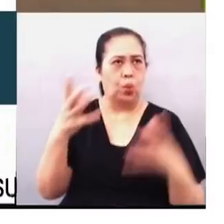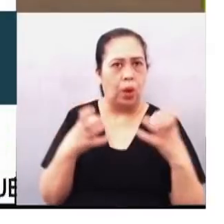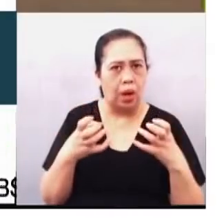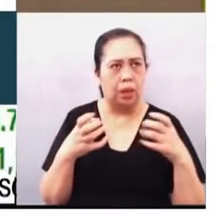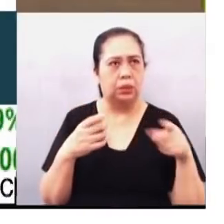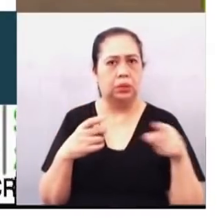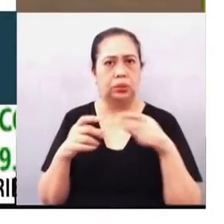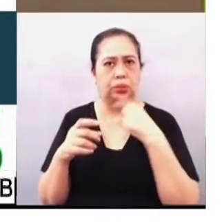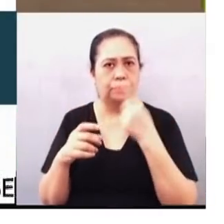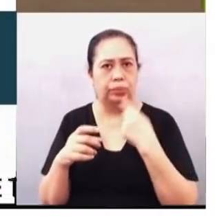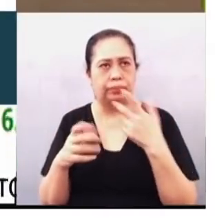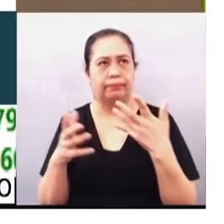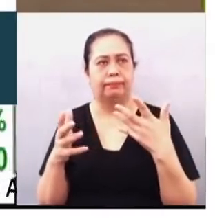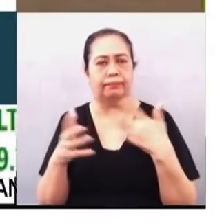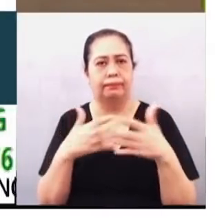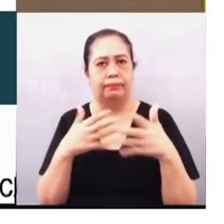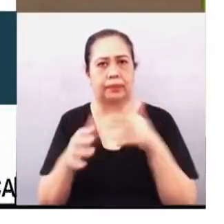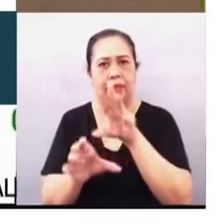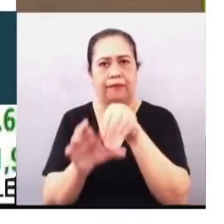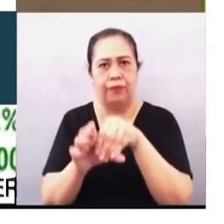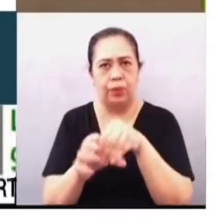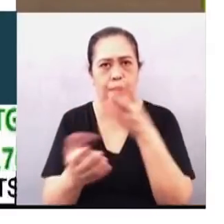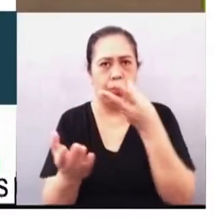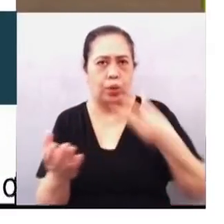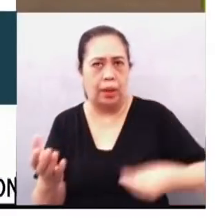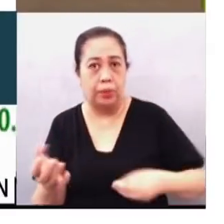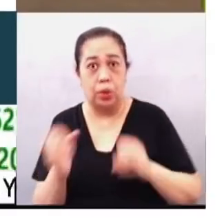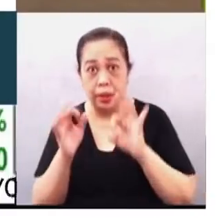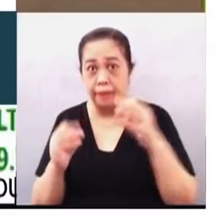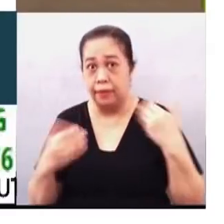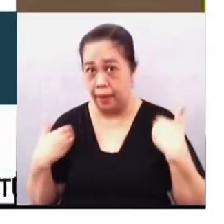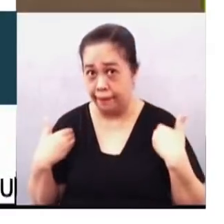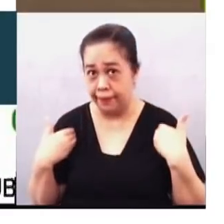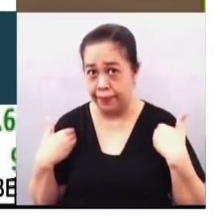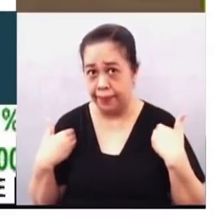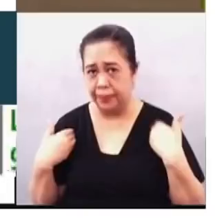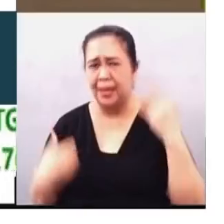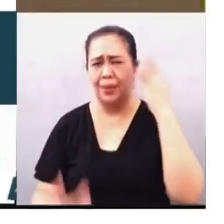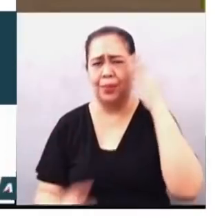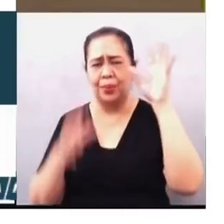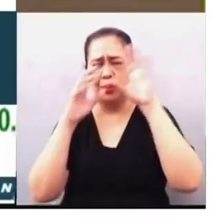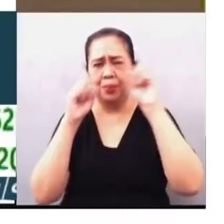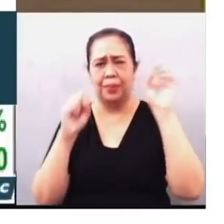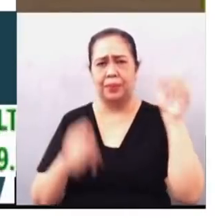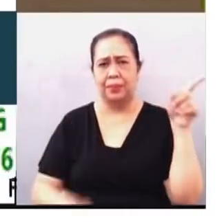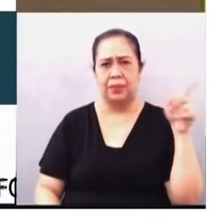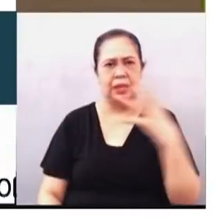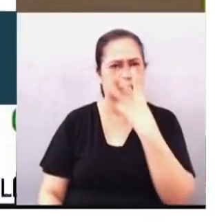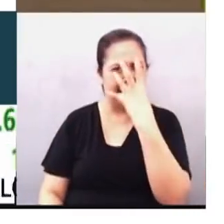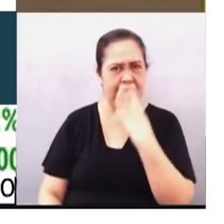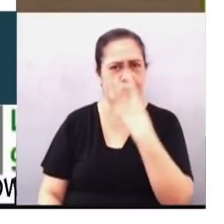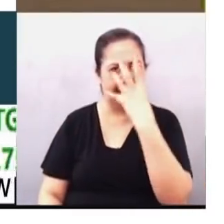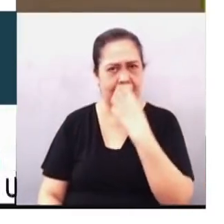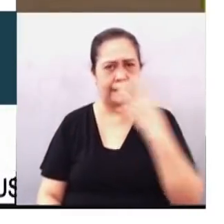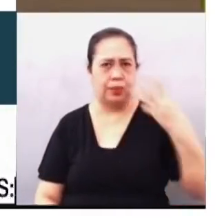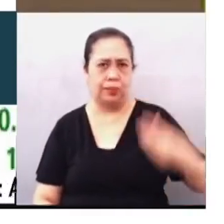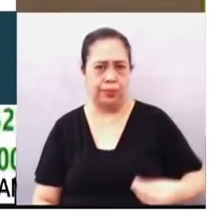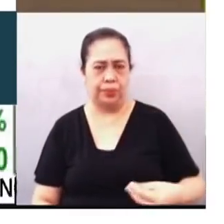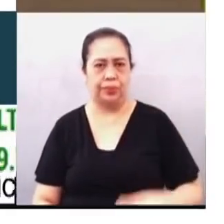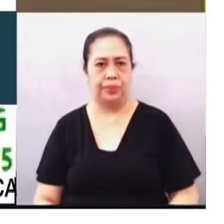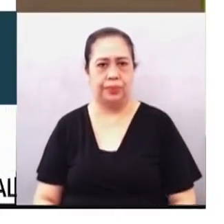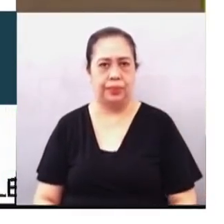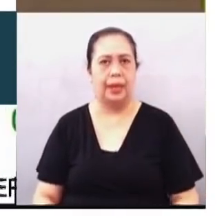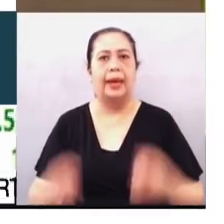kung sino man yung mga involved yan sa corruption, kung meron man. Alam ko si President Duterte galit na galit yan sa corruption. Ang dami